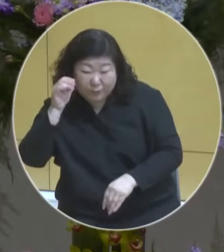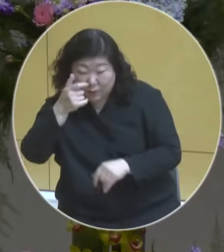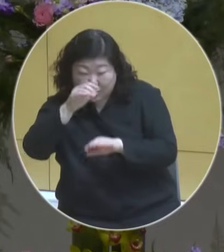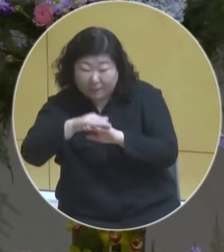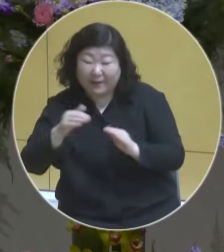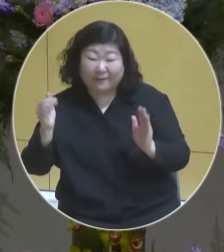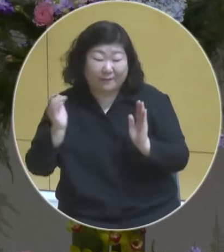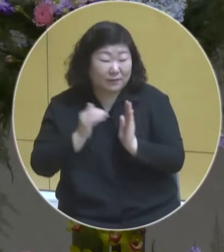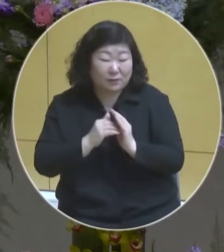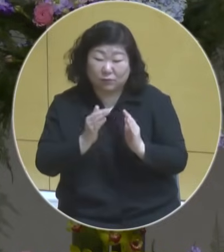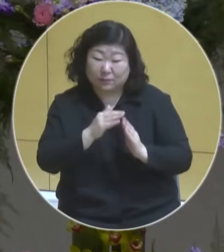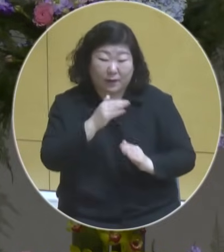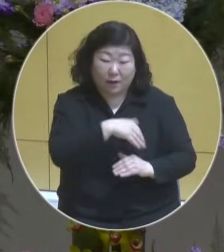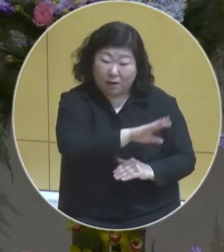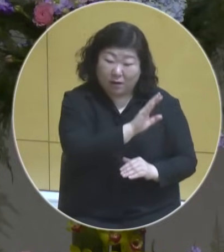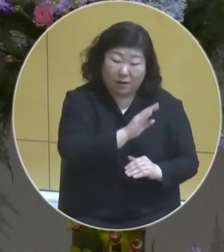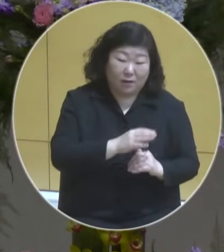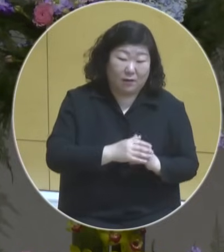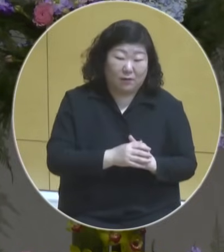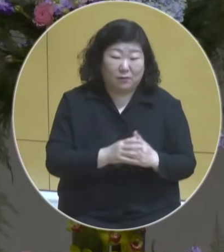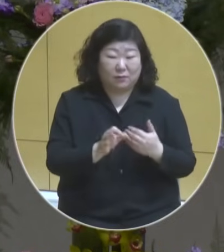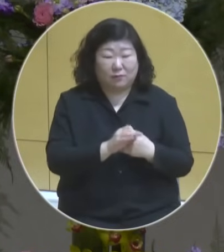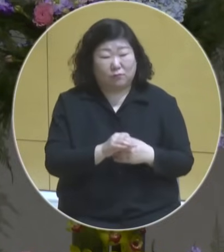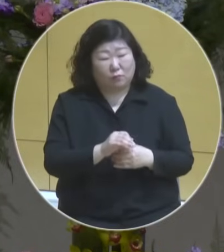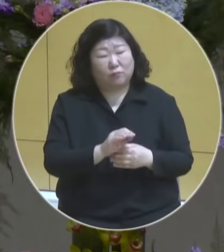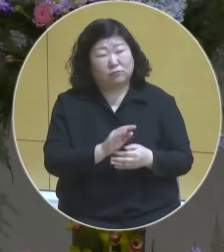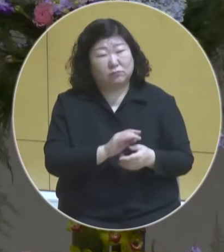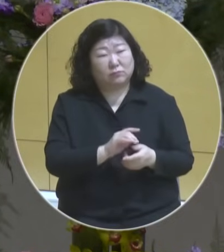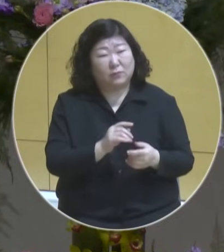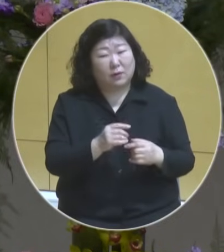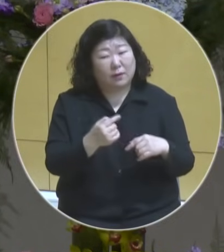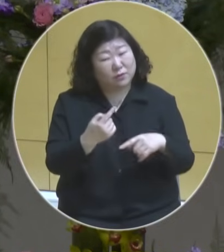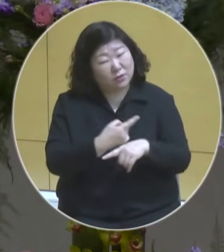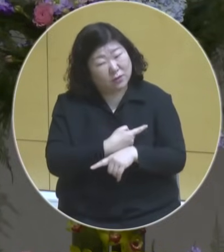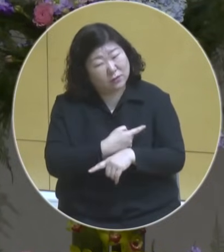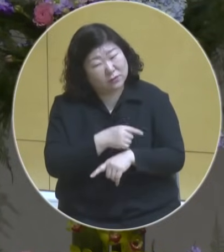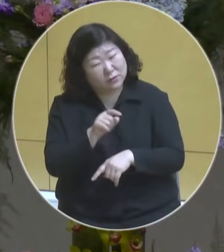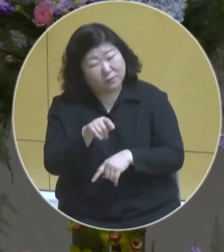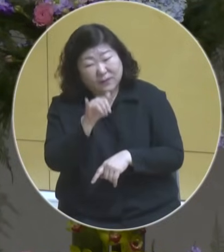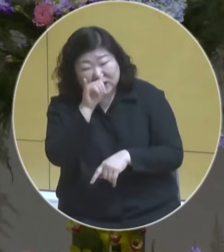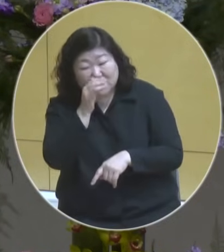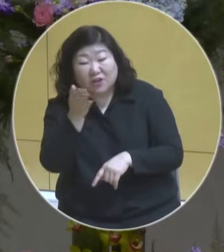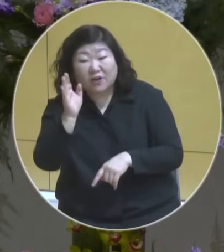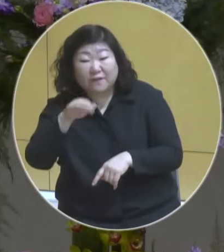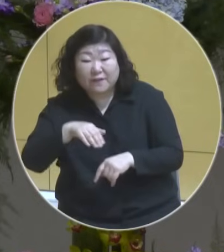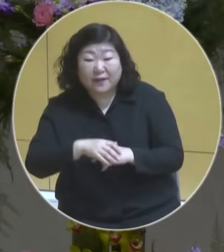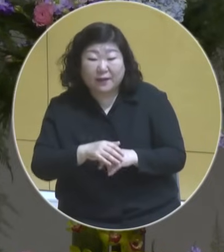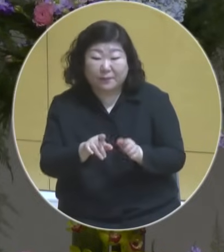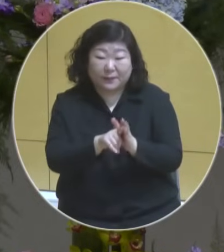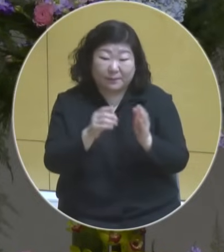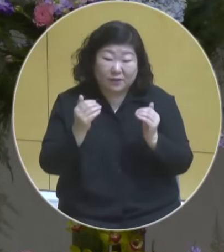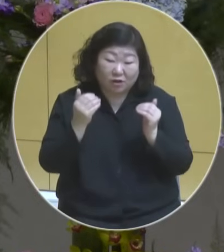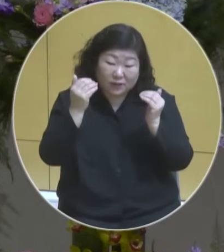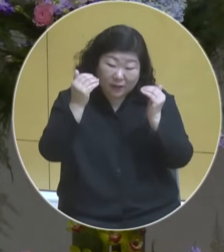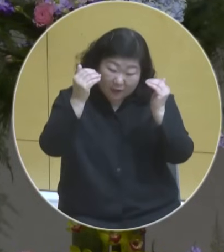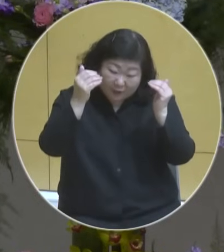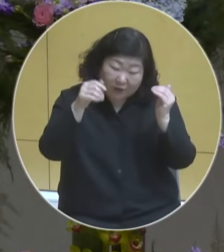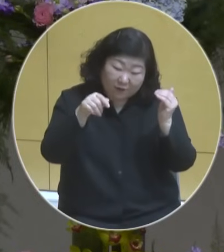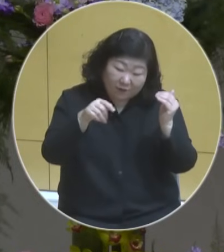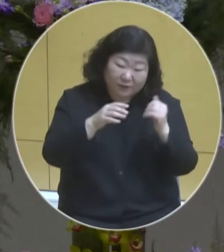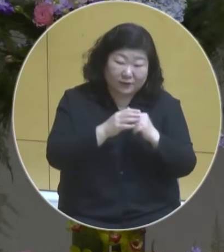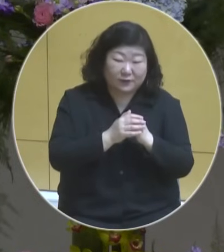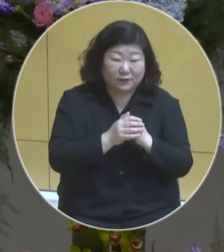전환점을 만들어 줄 수 있어요 그러나 우리 신앙이 성장하는 것은 목장에 속해서 그들과